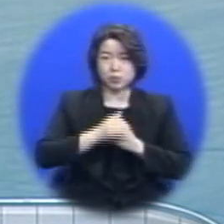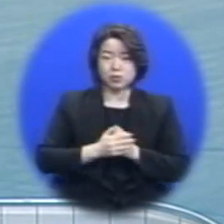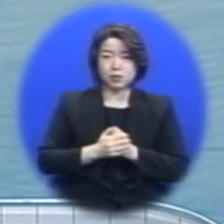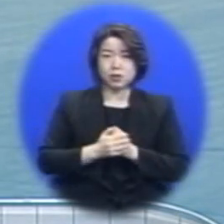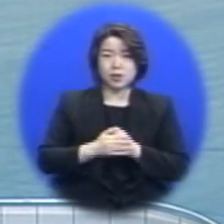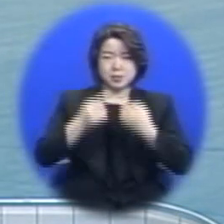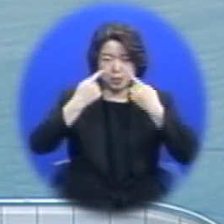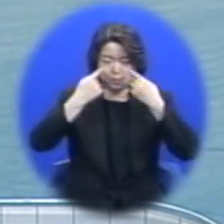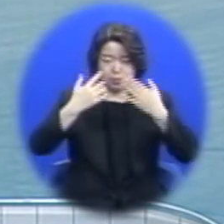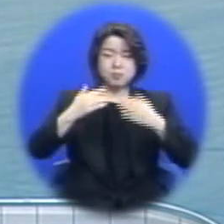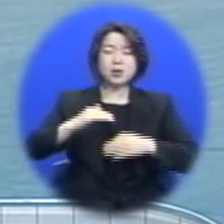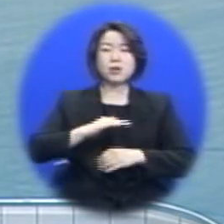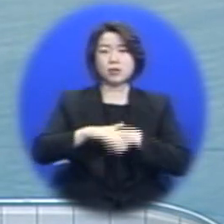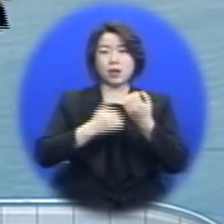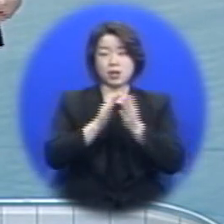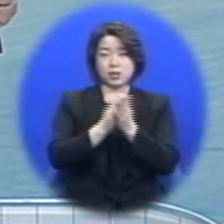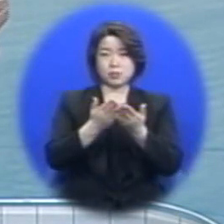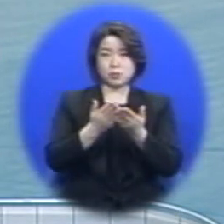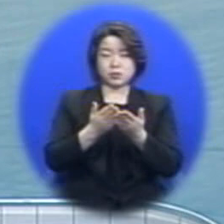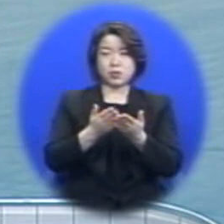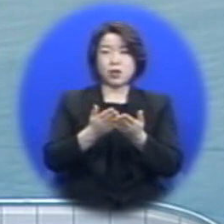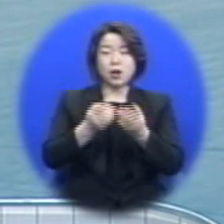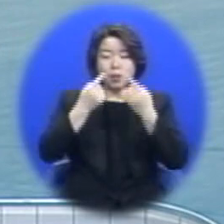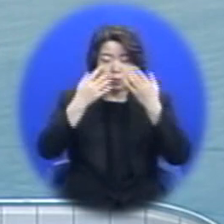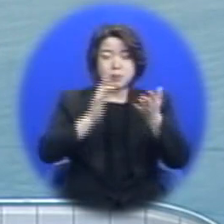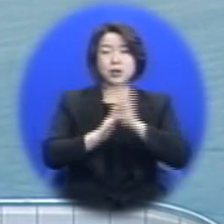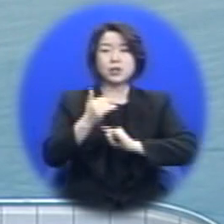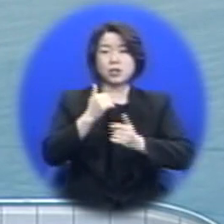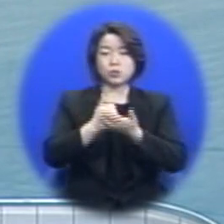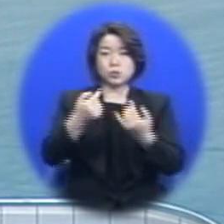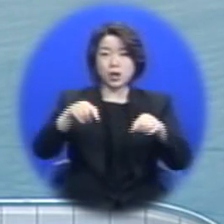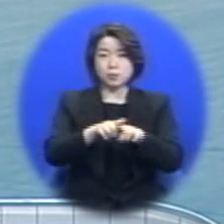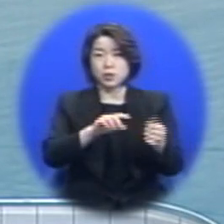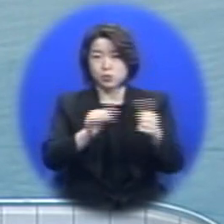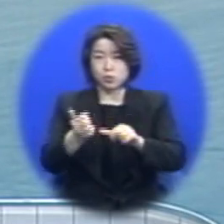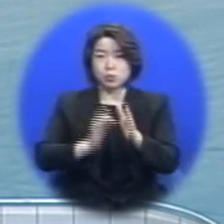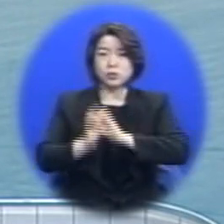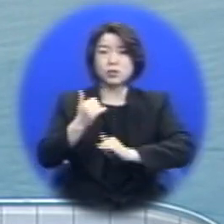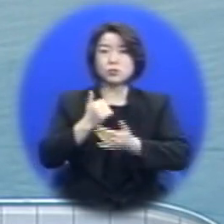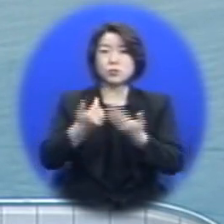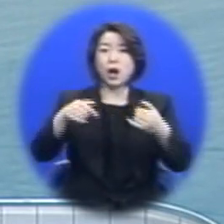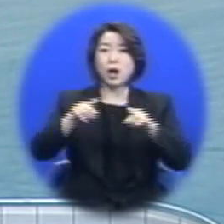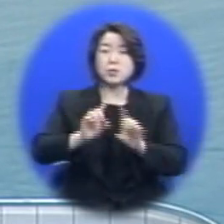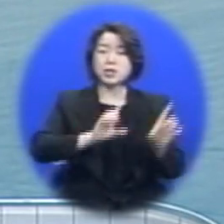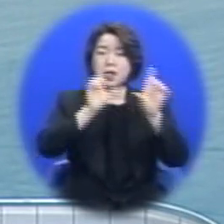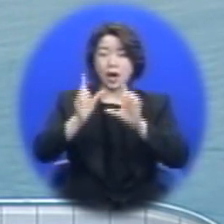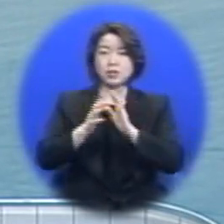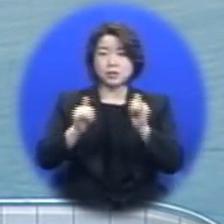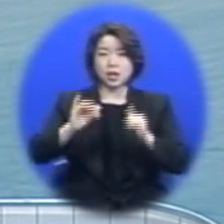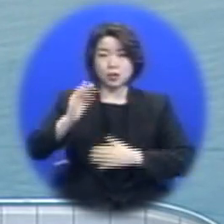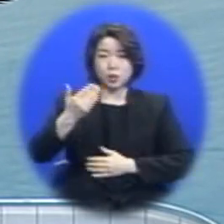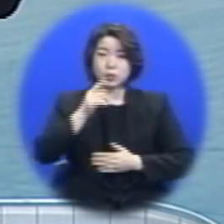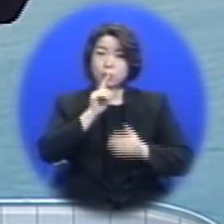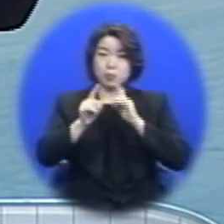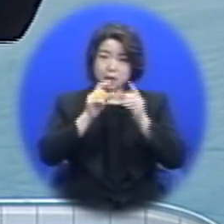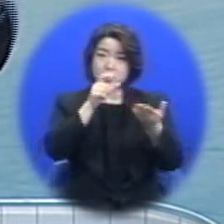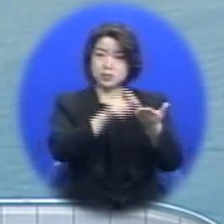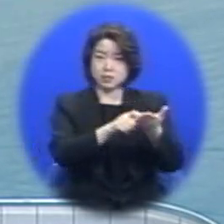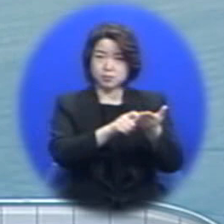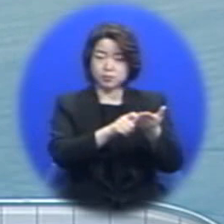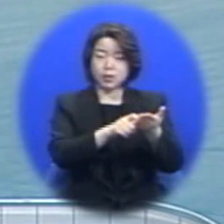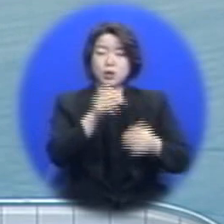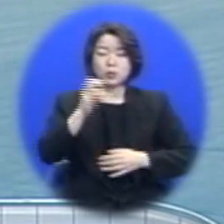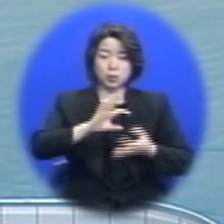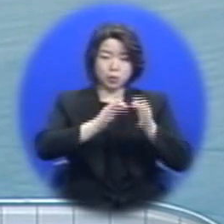성경은 우리는 예수님과 함께 이미 죽었고 예수님으로 사는 자가 되었다고, 주님과 우리 사이는 포도나무와